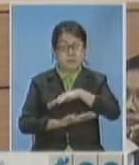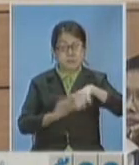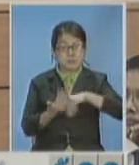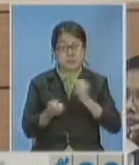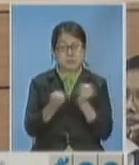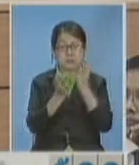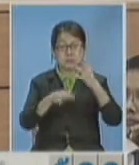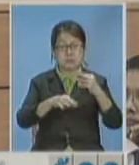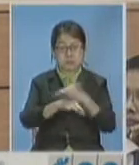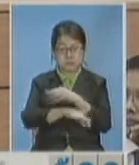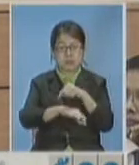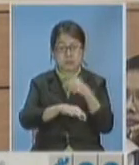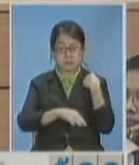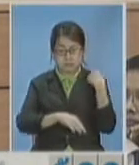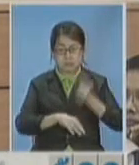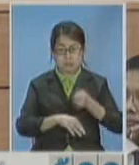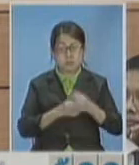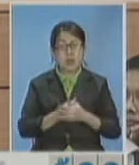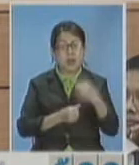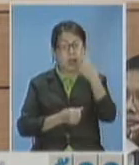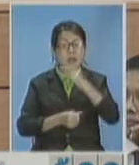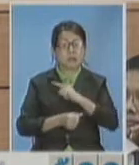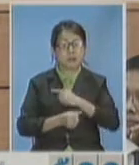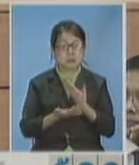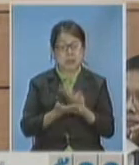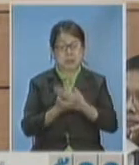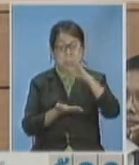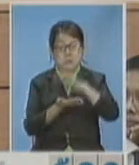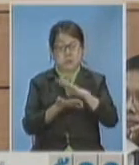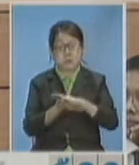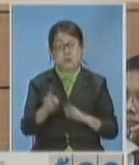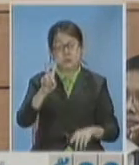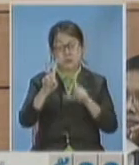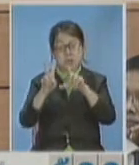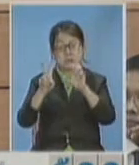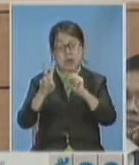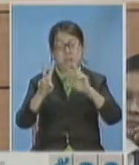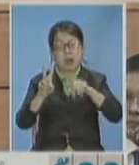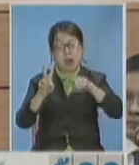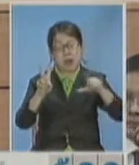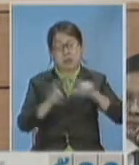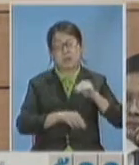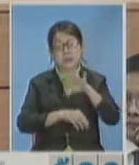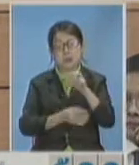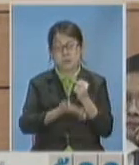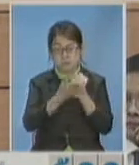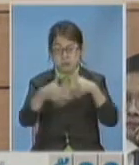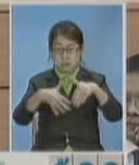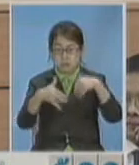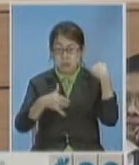ที่รับผิดชอบที่จะใช้เงินรวมแล้ว 2,525,000 ล้านบาททำอะไรบ้างให้กับพี่น้องประชาช